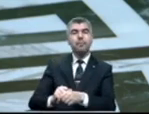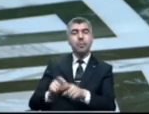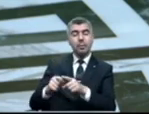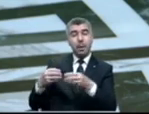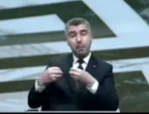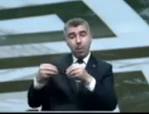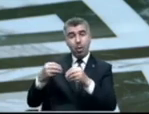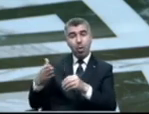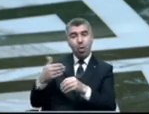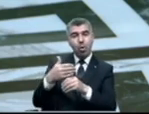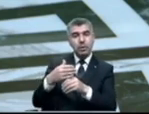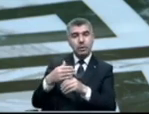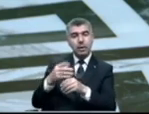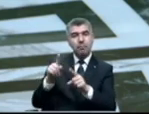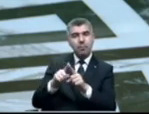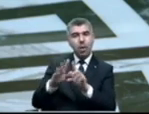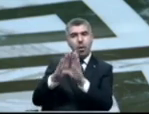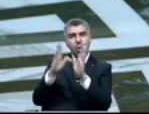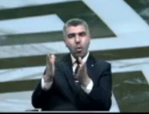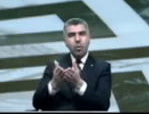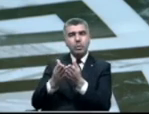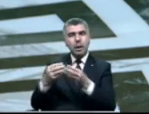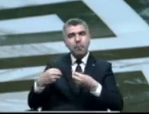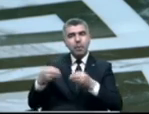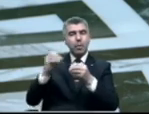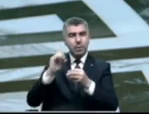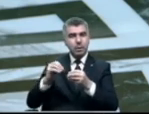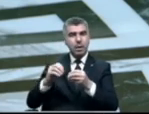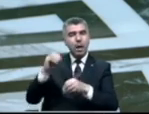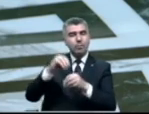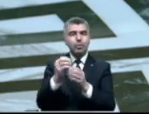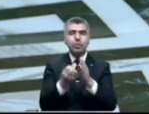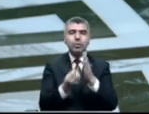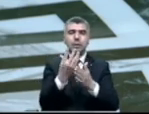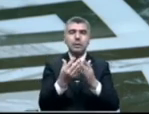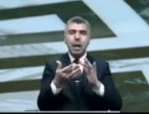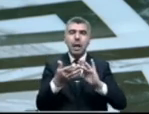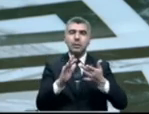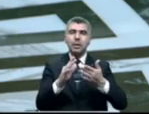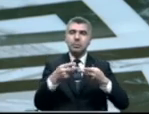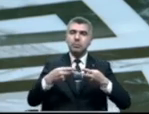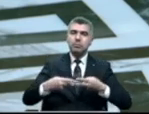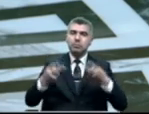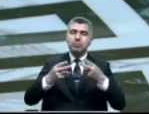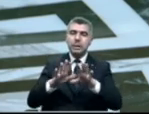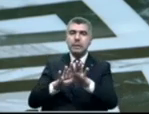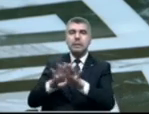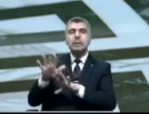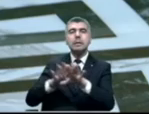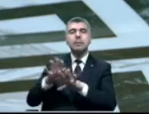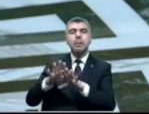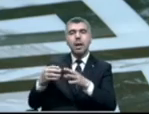بيع السمك بالجملة، وكذلك رقمنة عملية البيع عبر إدخال وسائل تكنولوجية حديثة في تدبير